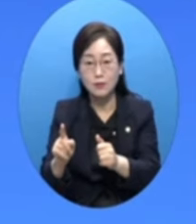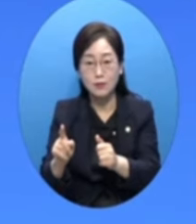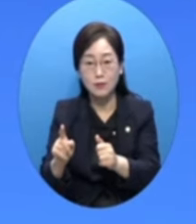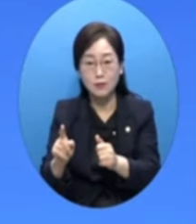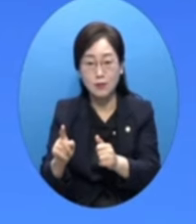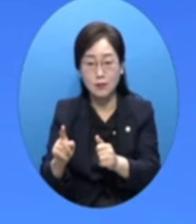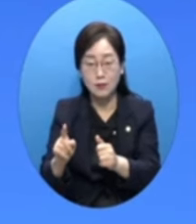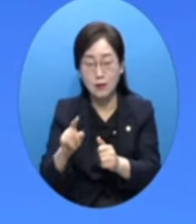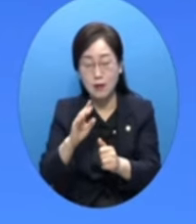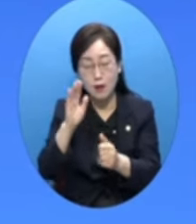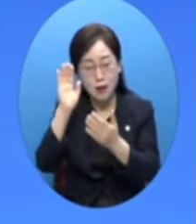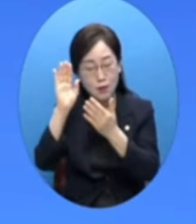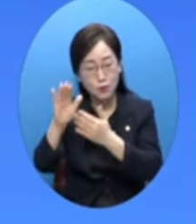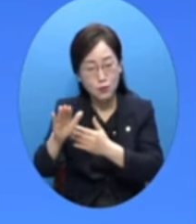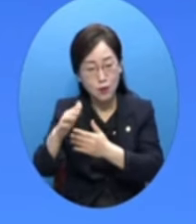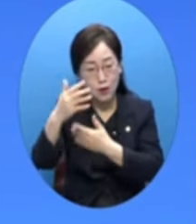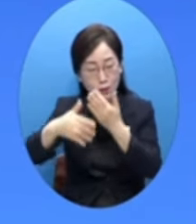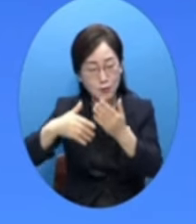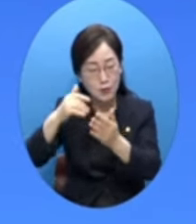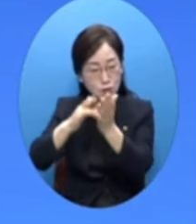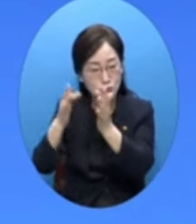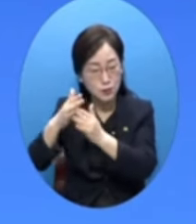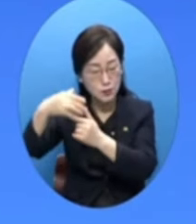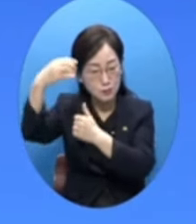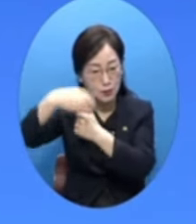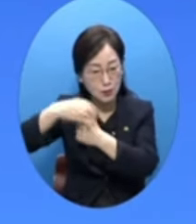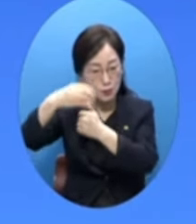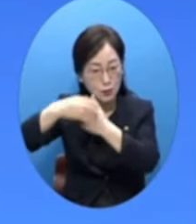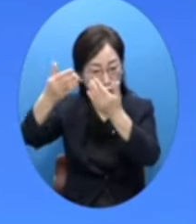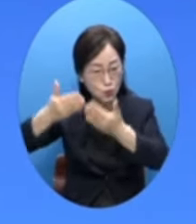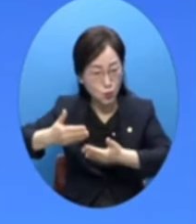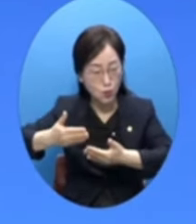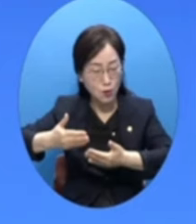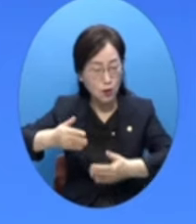자기들이 감당해야 될 삶의 무엇인지를 듣고 행동을 해야 되는데